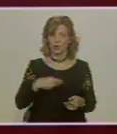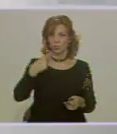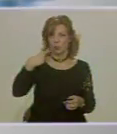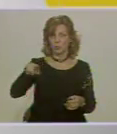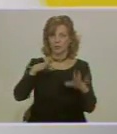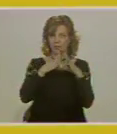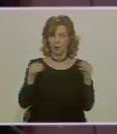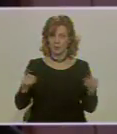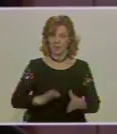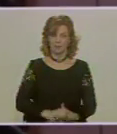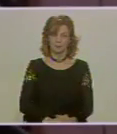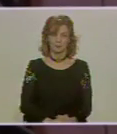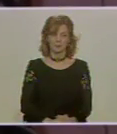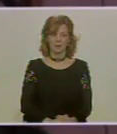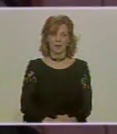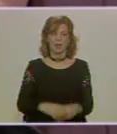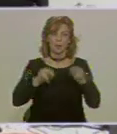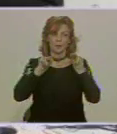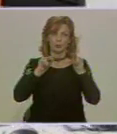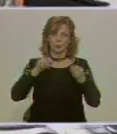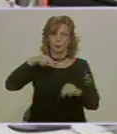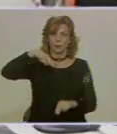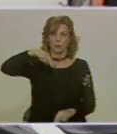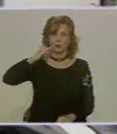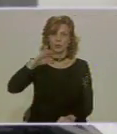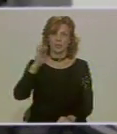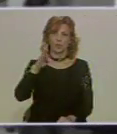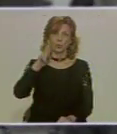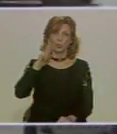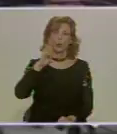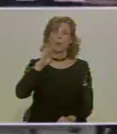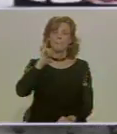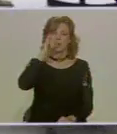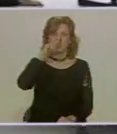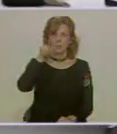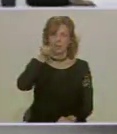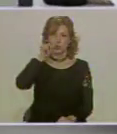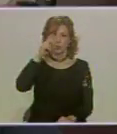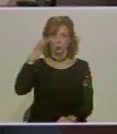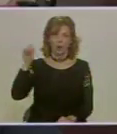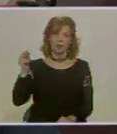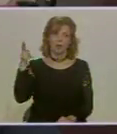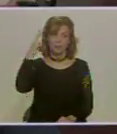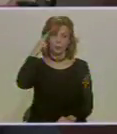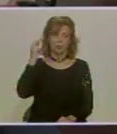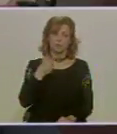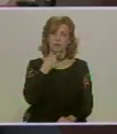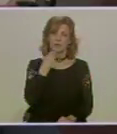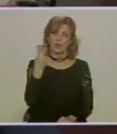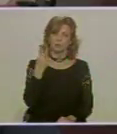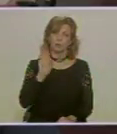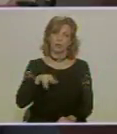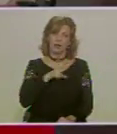România. Pe domn profesor l-am cunoscut în anul 2 de facultate, la cursurile dumnealui. De atunci a rămas plăcut